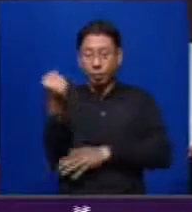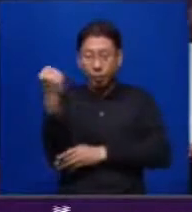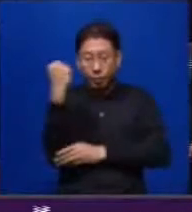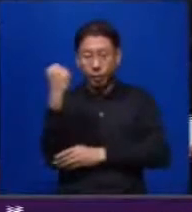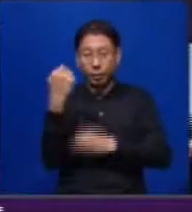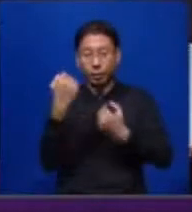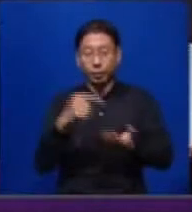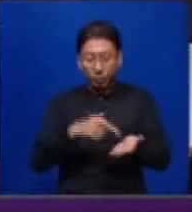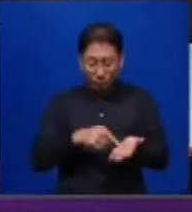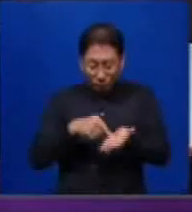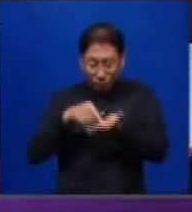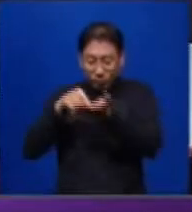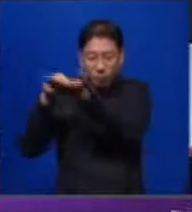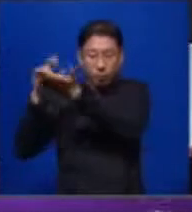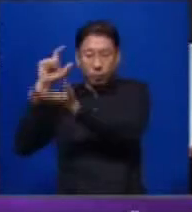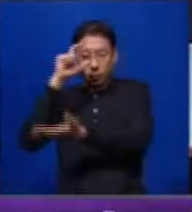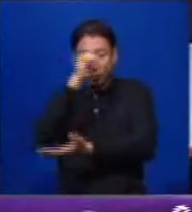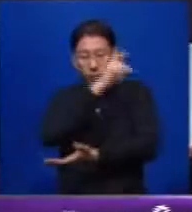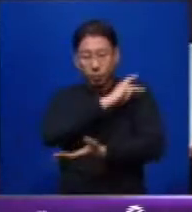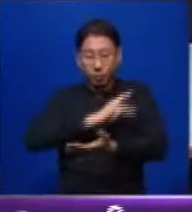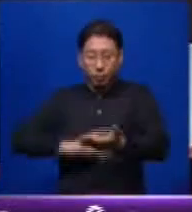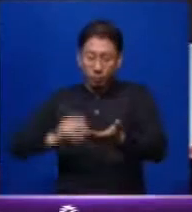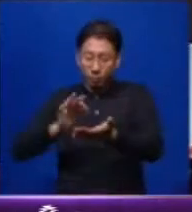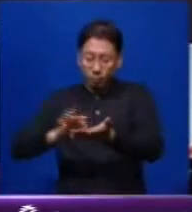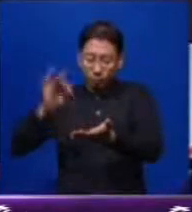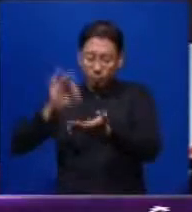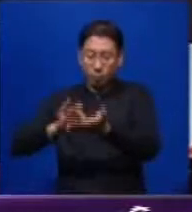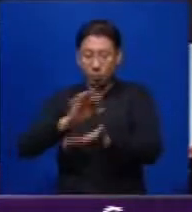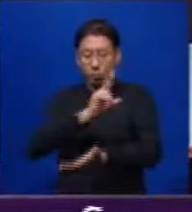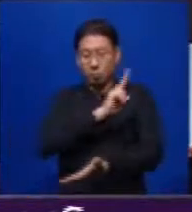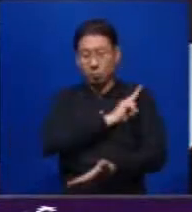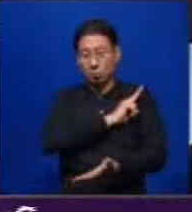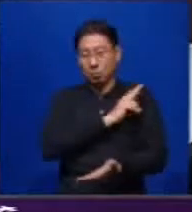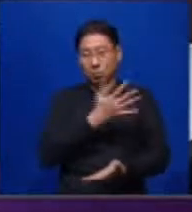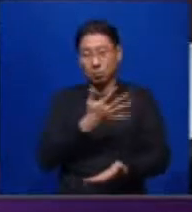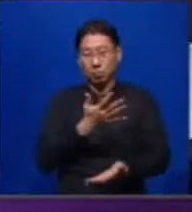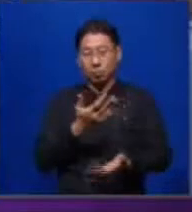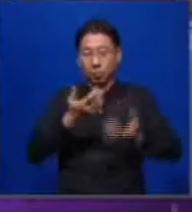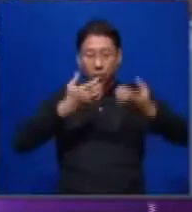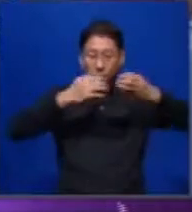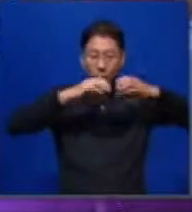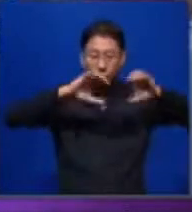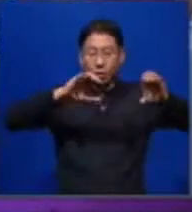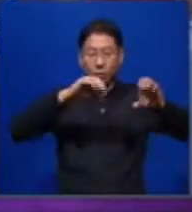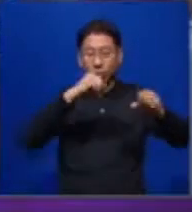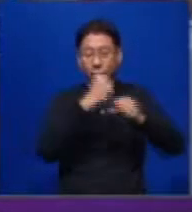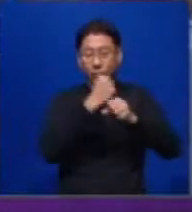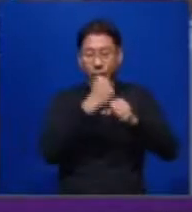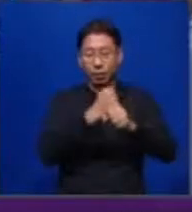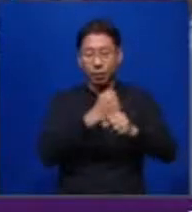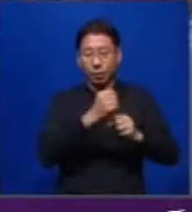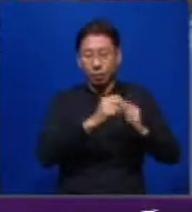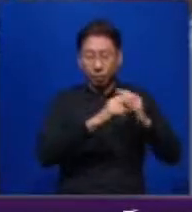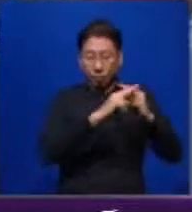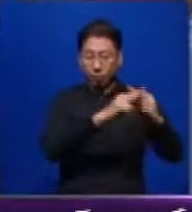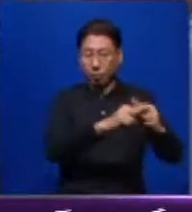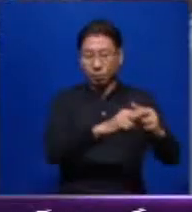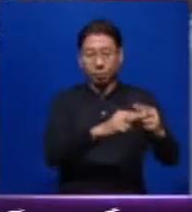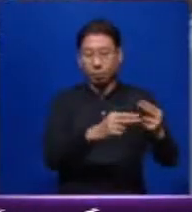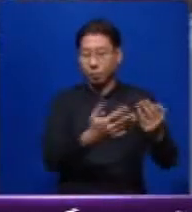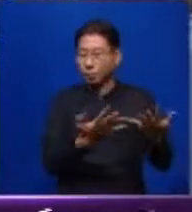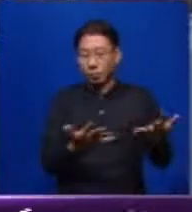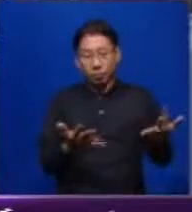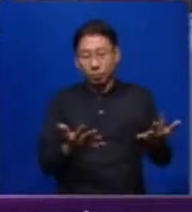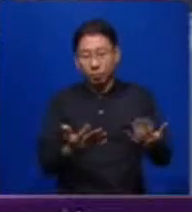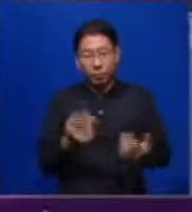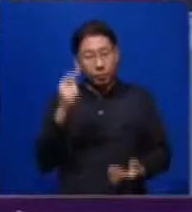เรื่องขึ้นทูลเกล้าทูลกระหม่อมร่างพระราชกฤษฎีกาได้เองและเชื่อว่ารัฐบาลจะไม่ดำเนินการตามความเห็นของกลุ่มสปป.ย